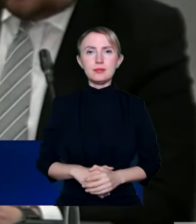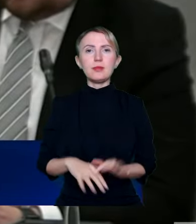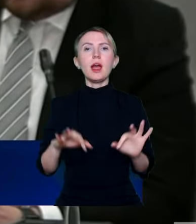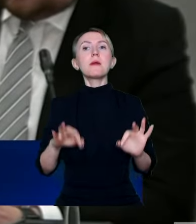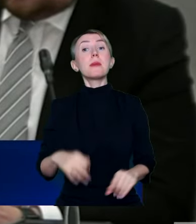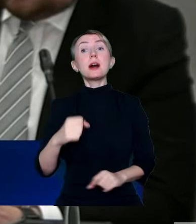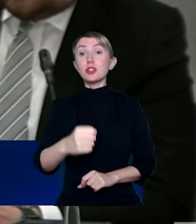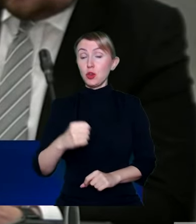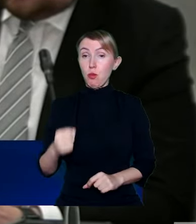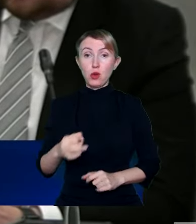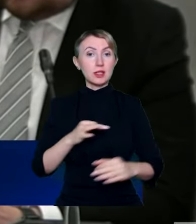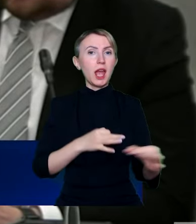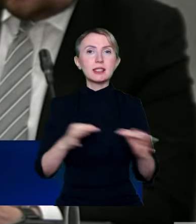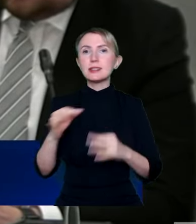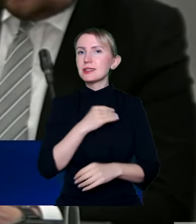Polski